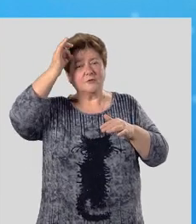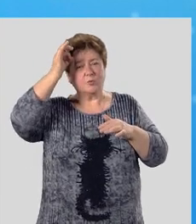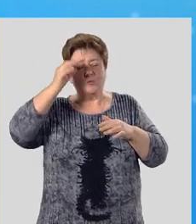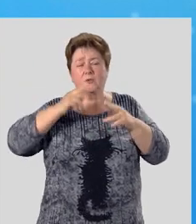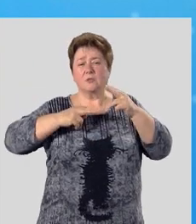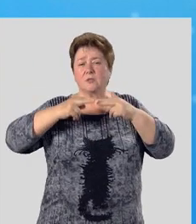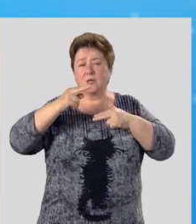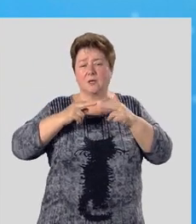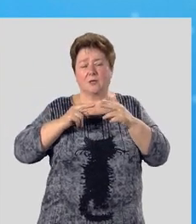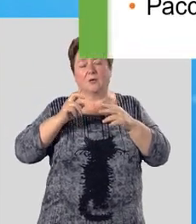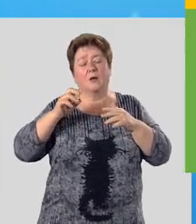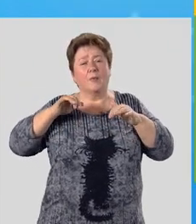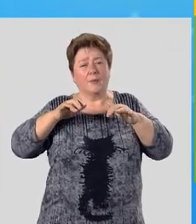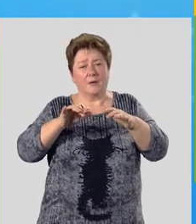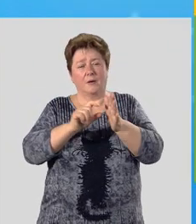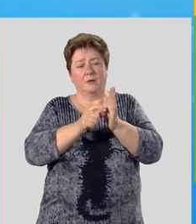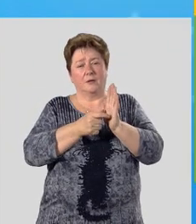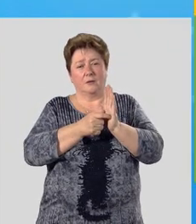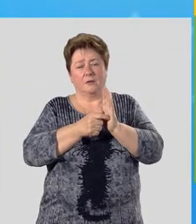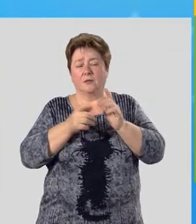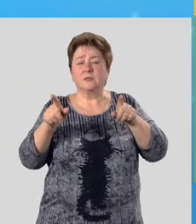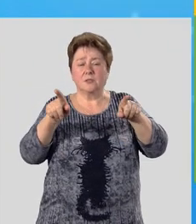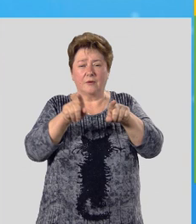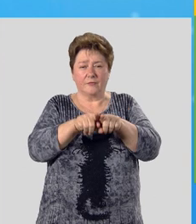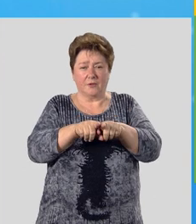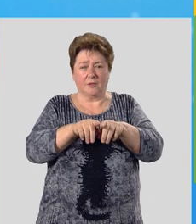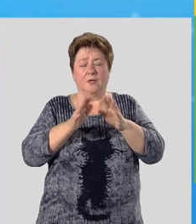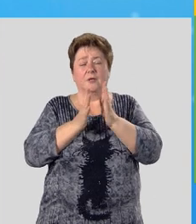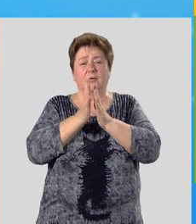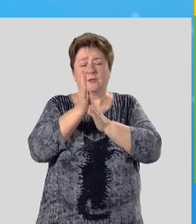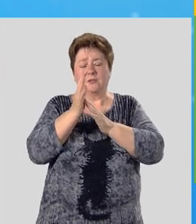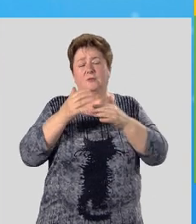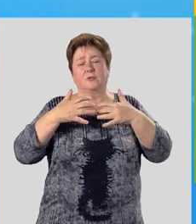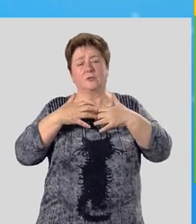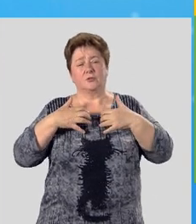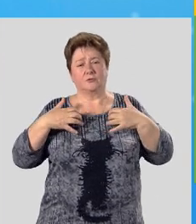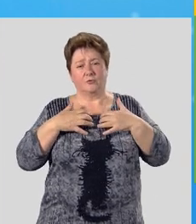вспомнили строение бактериальной клетки, сравнили растительную и